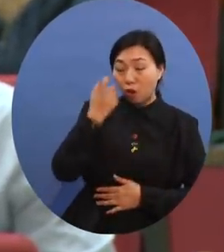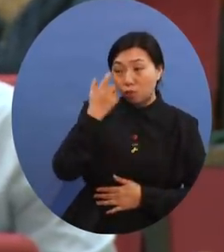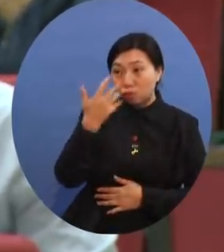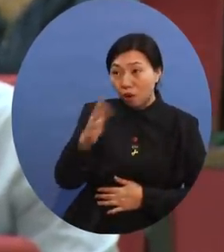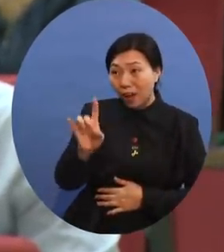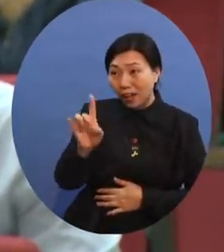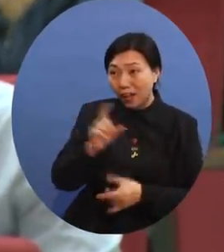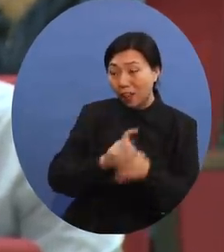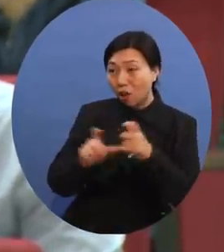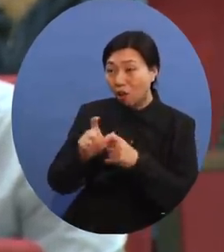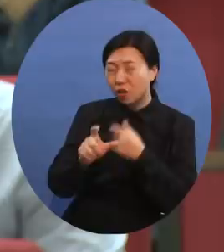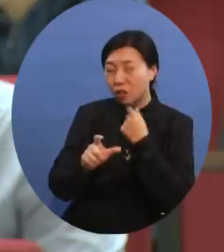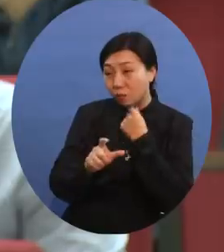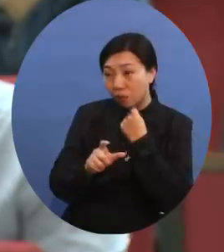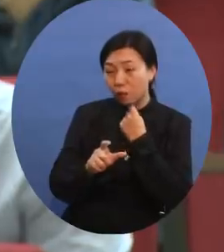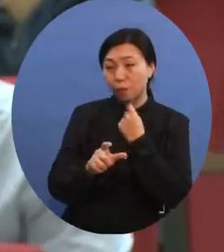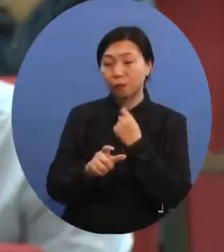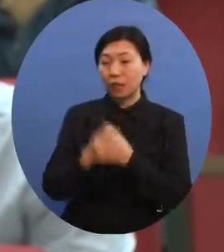더 드리고 네. 싶은데,